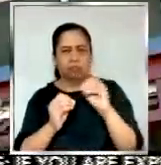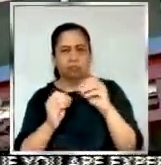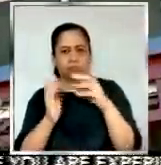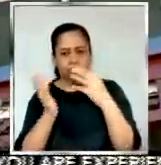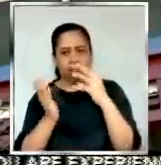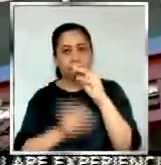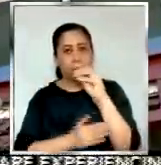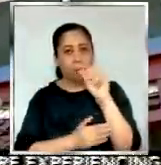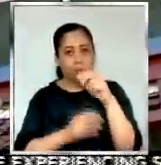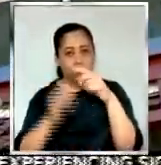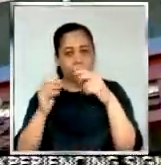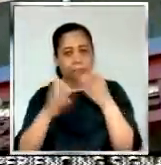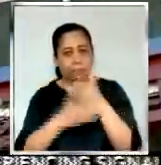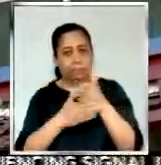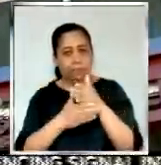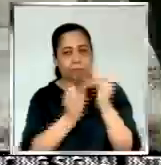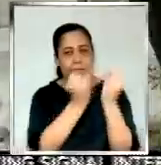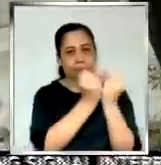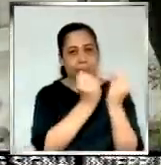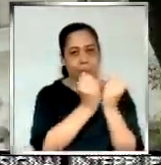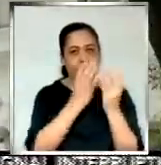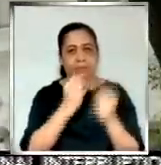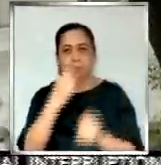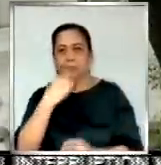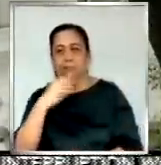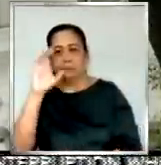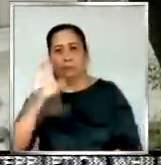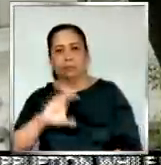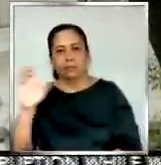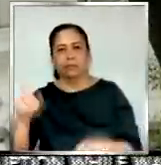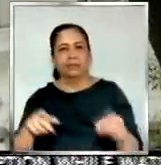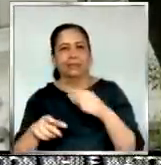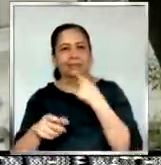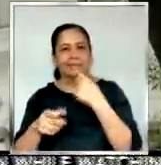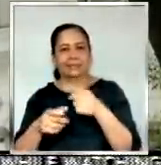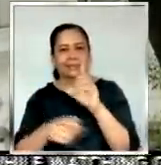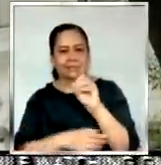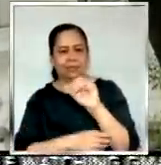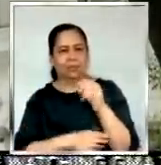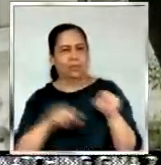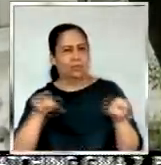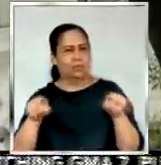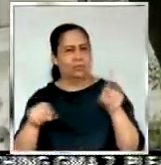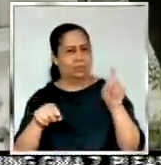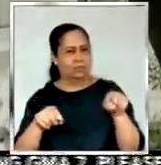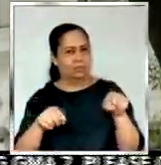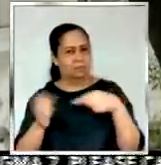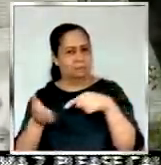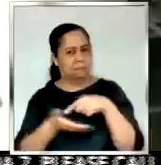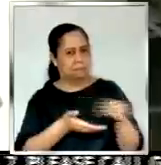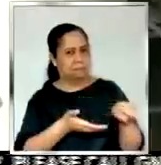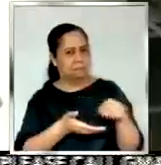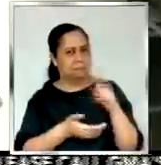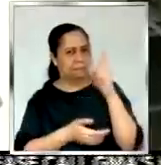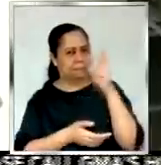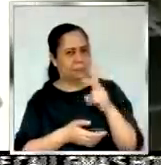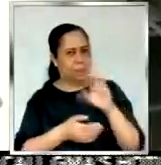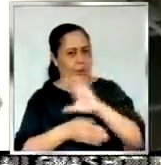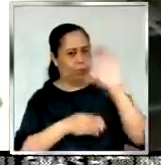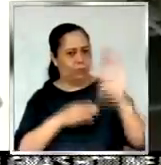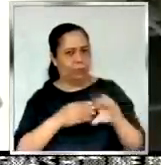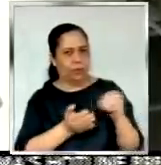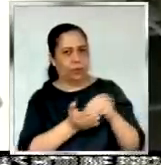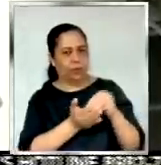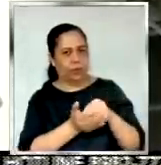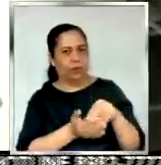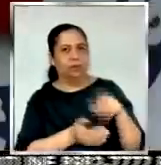sa pagitan ng PhilHealth at Red Cross. Hindi lang daw masabi ng DOJ kung dapat bang bayaran ng partial o buo ang utang dahil hindi